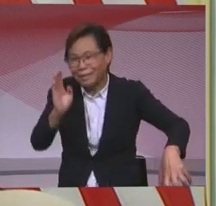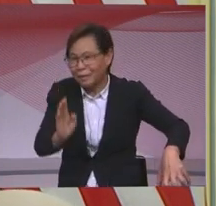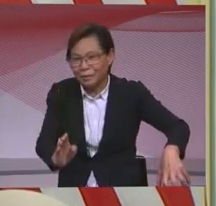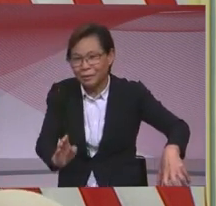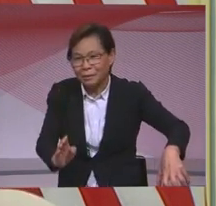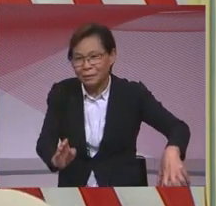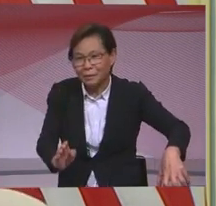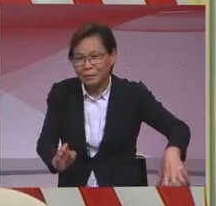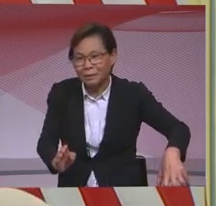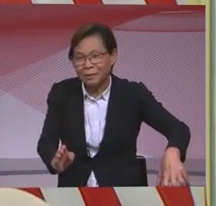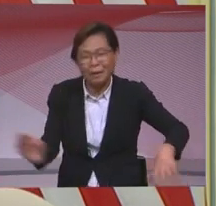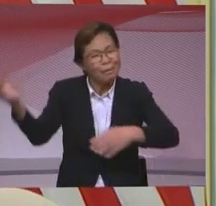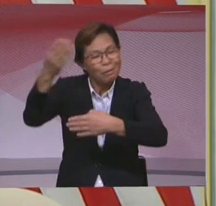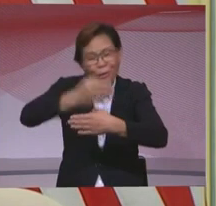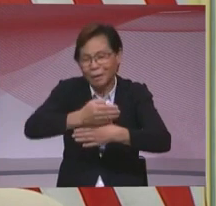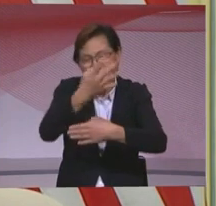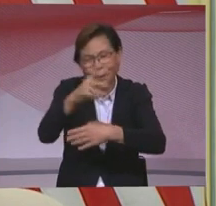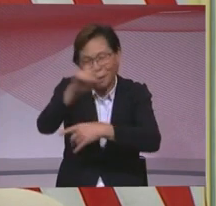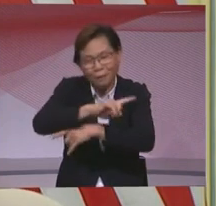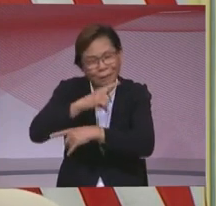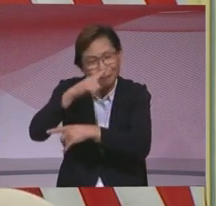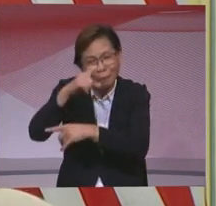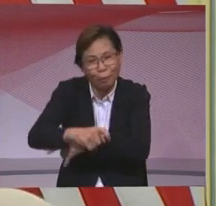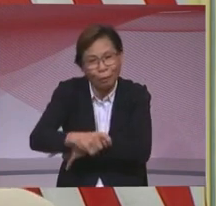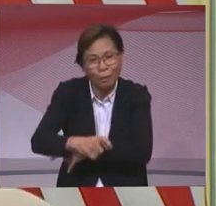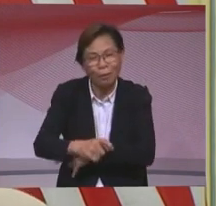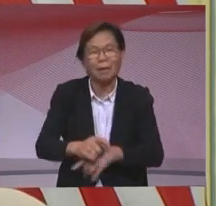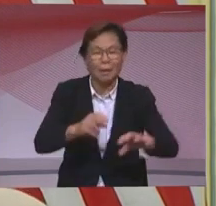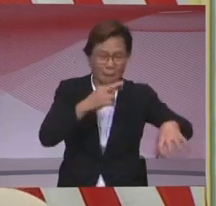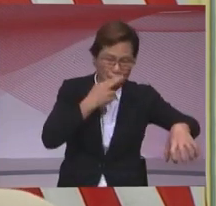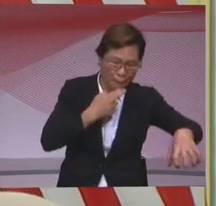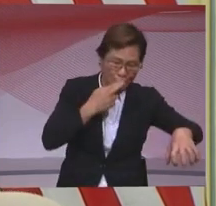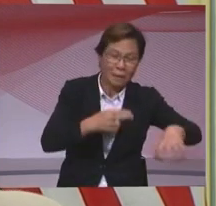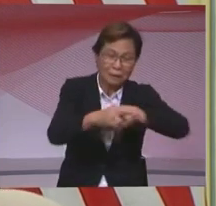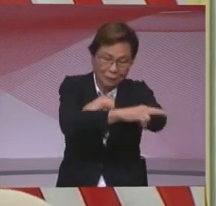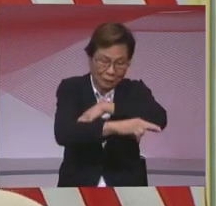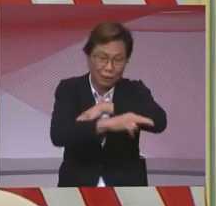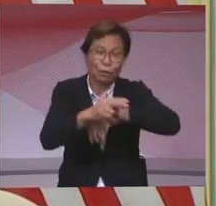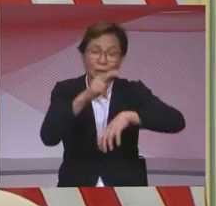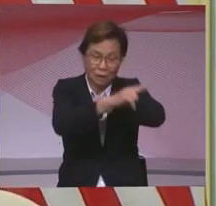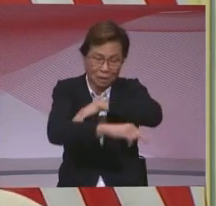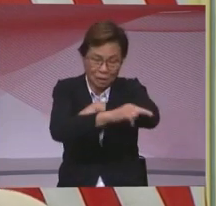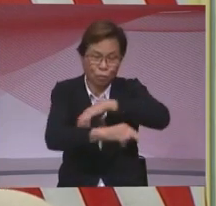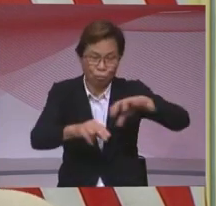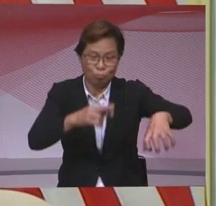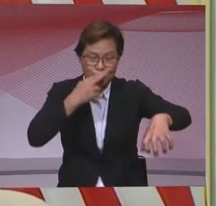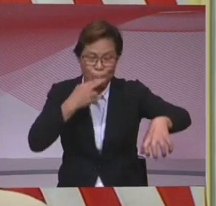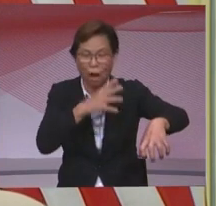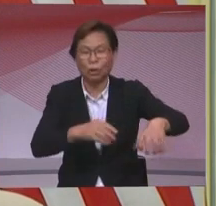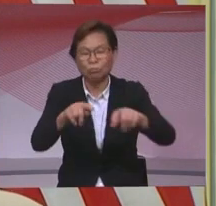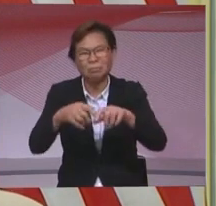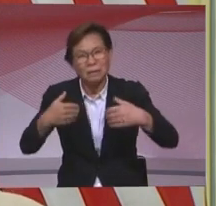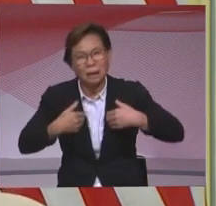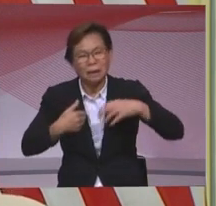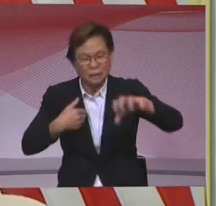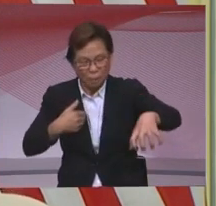apa nama quarantine 14 hari. Walaupun daripada zon merah, negeri itu dianggap sebagai zon merah ataupun terdapat